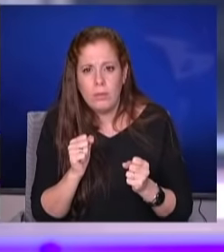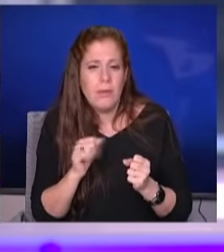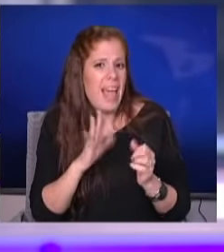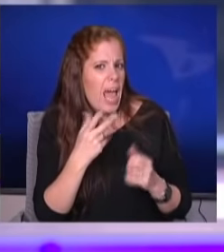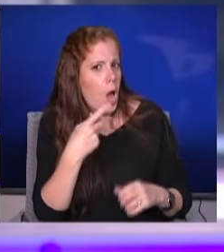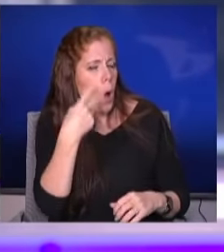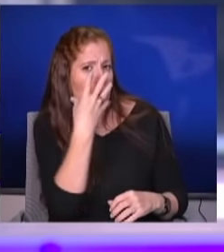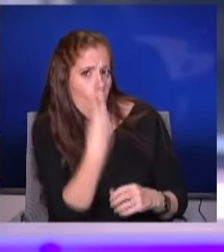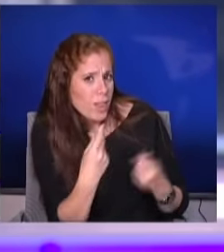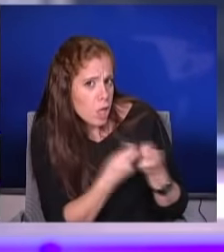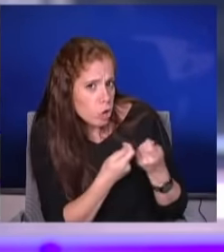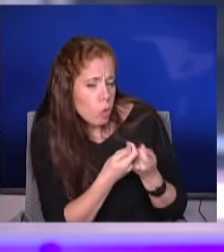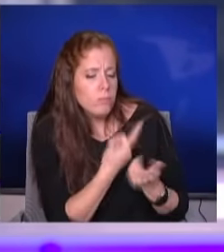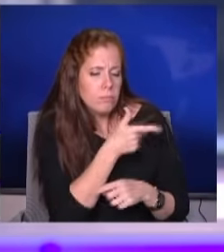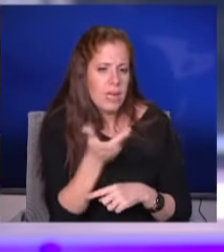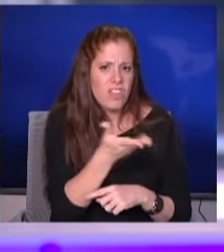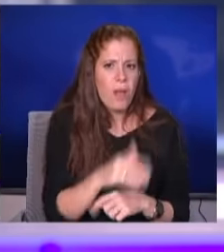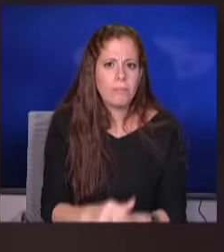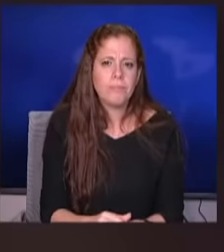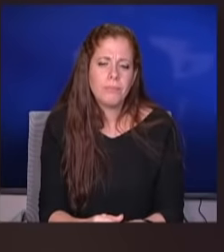הזה? הנה הכתבה של איתמר מאירי.